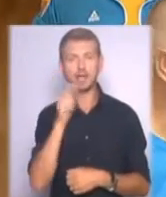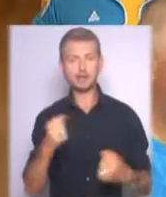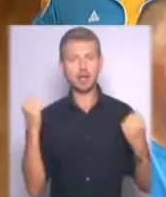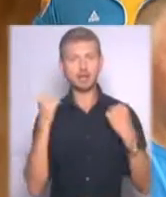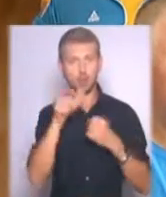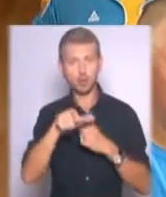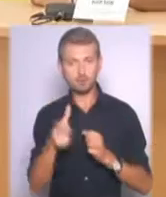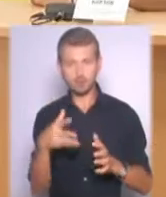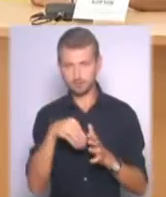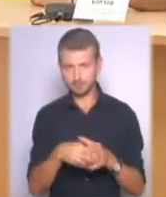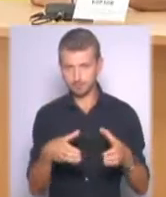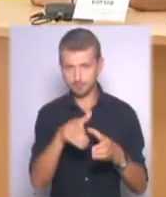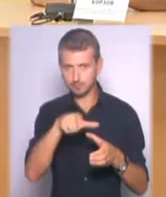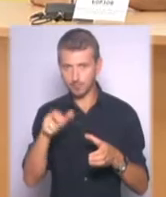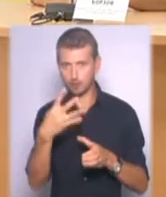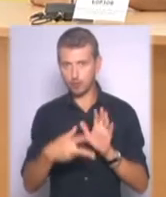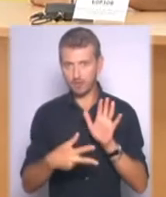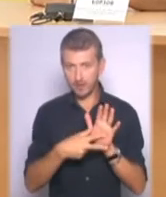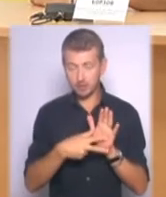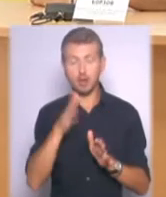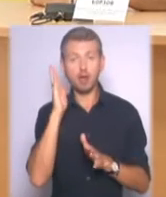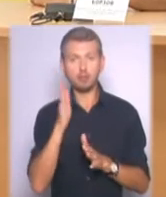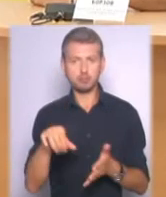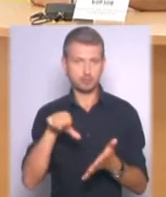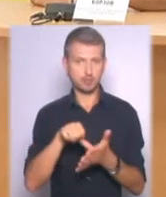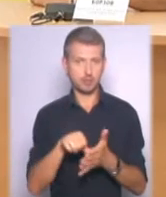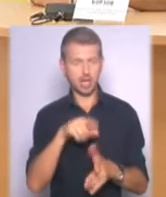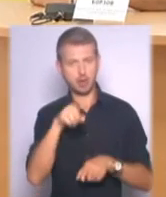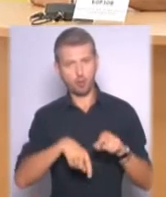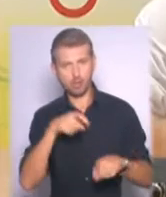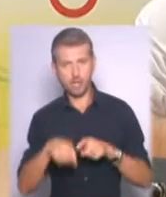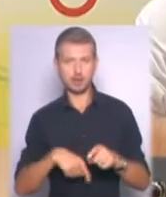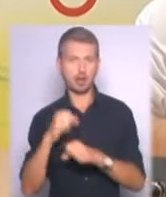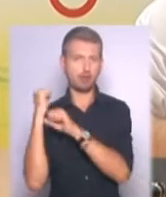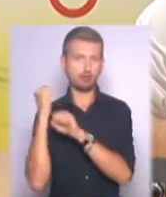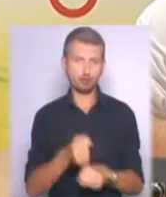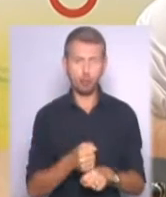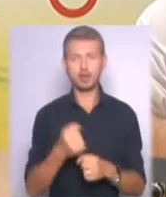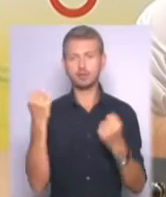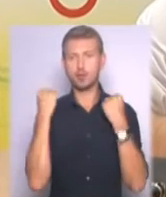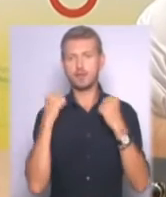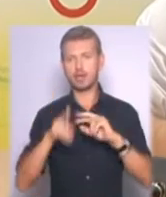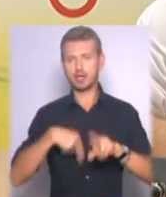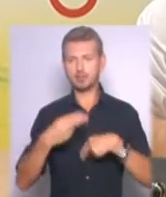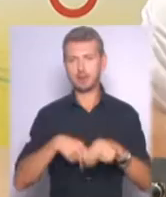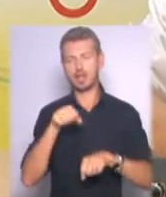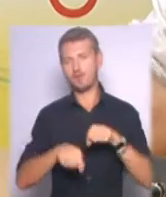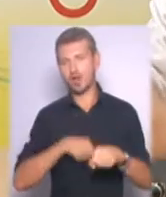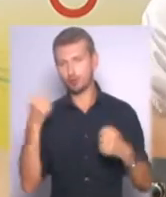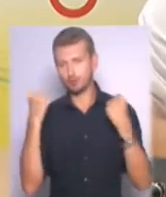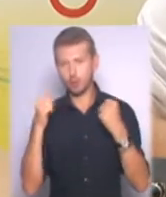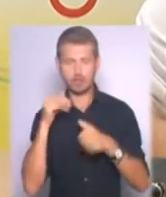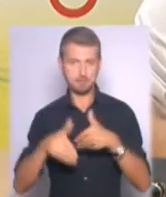спортсмени у складі 48 осіб братимуть участь у змаганнях з легкої атлетики, дзюдо, спортивної гімнастики, велоспорту та